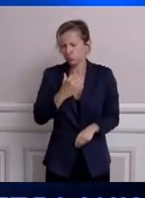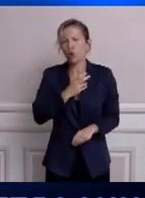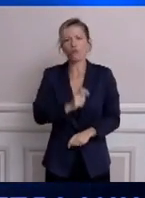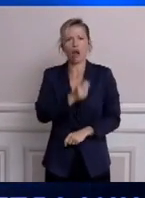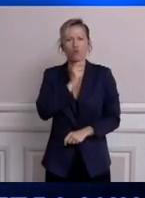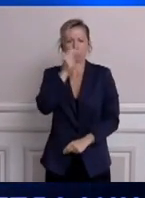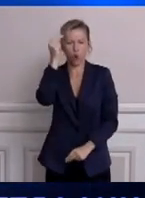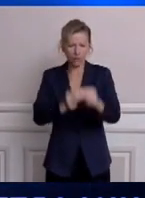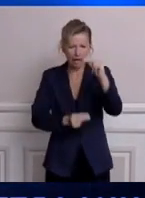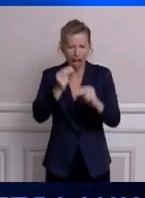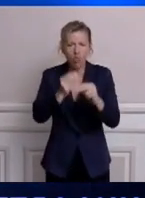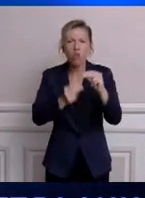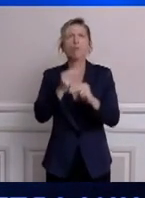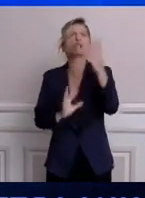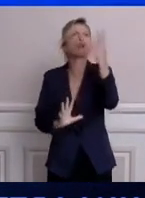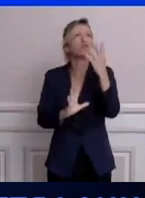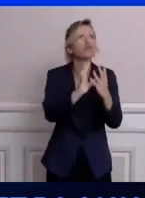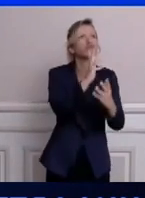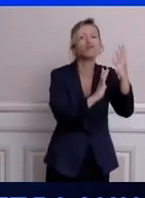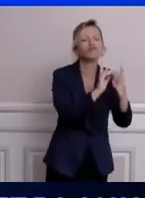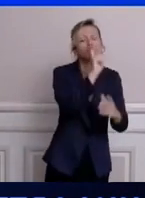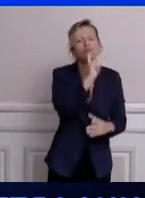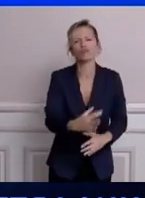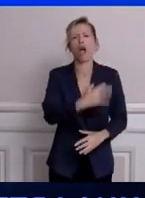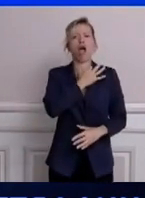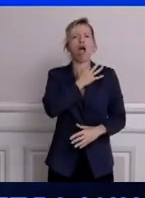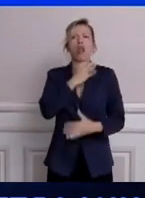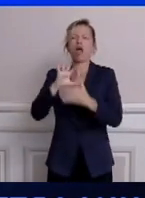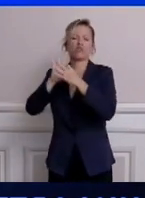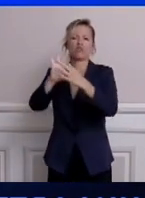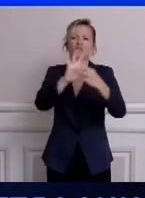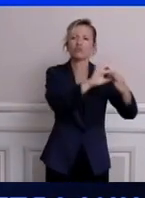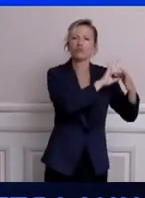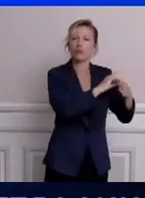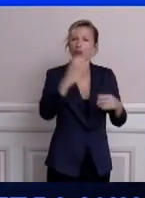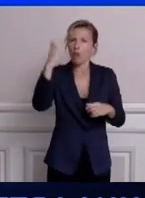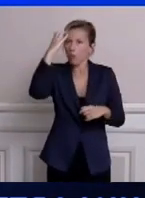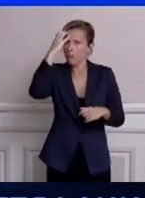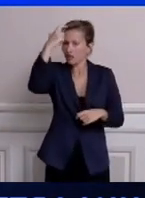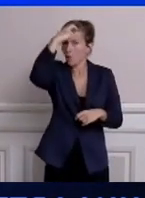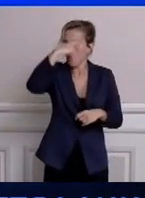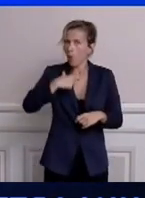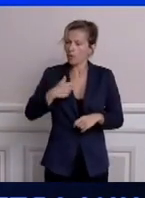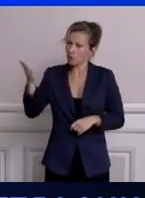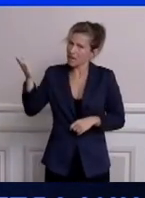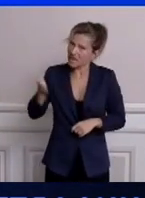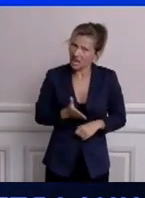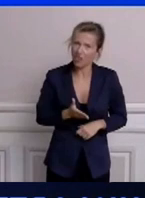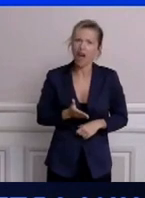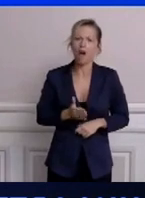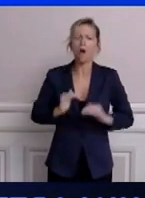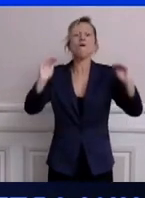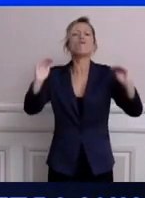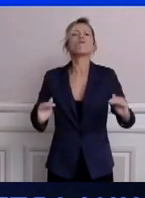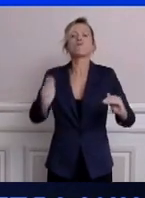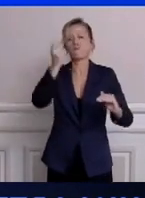αναπτυξιακό και κοινωνικό αποτύπωμα. Και θυμάστε όταν είχα έρθει και πάλι στο Βόρειο Αιγαίο και